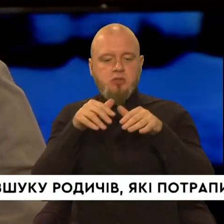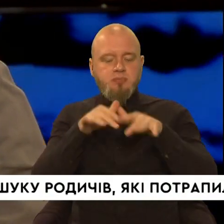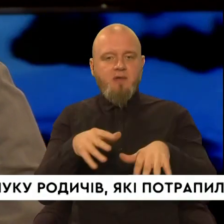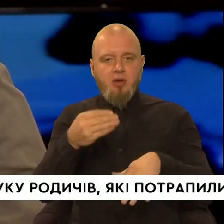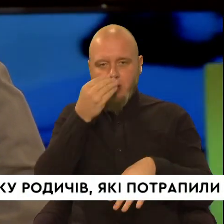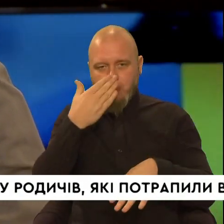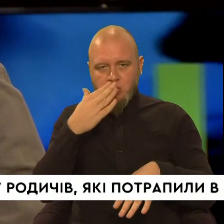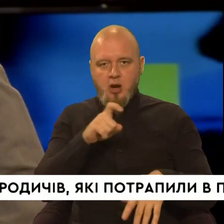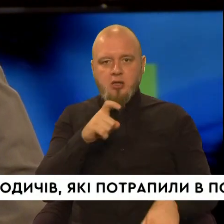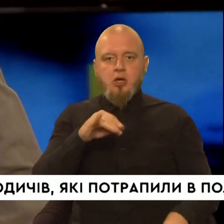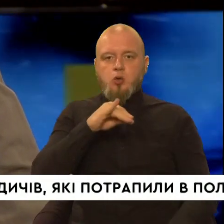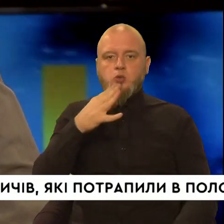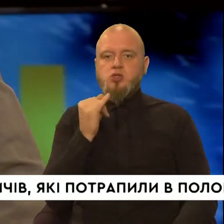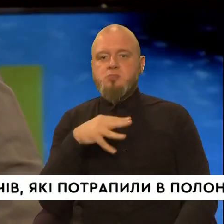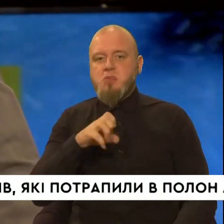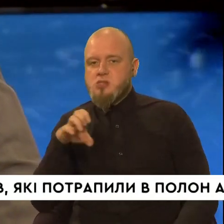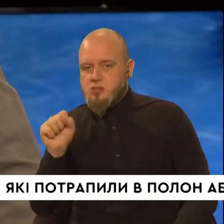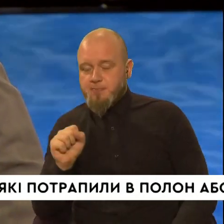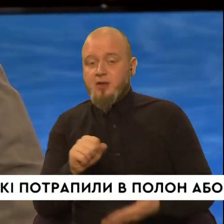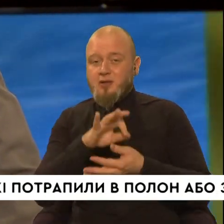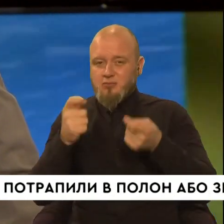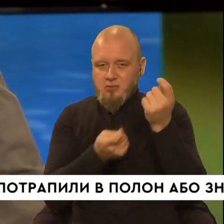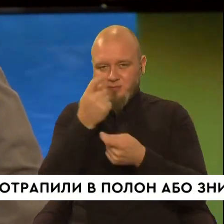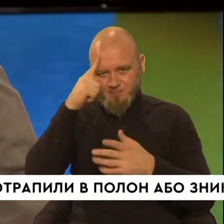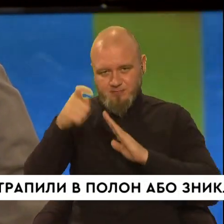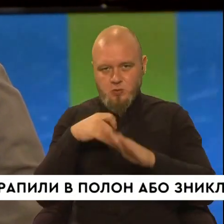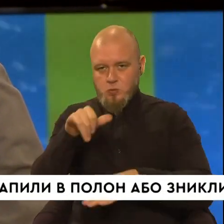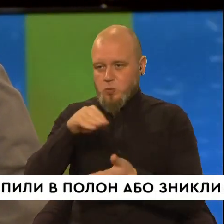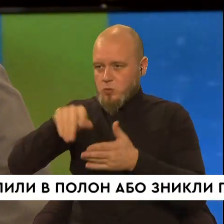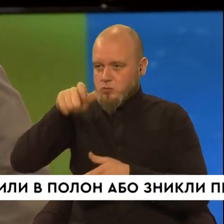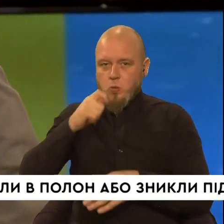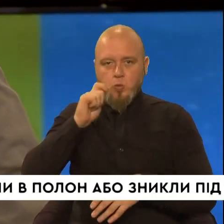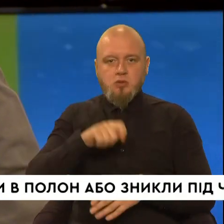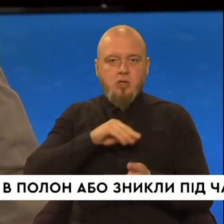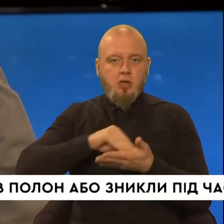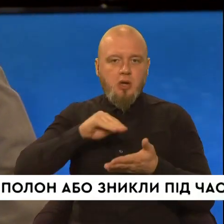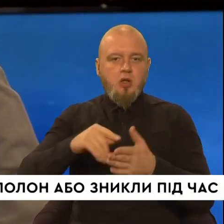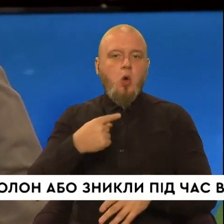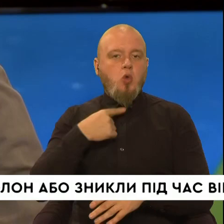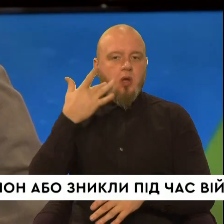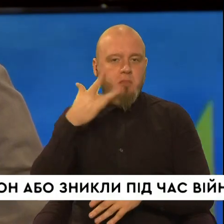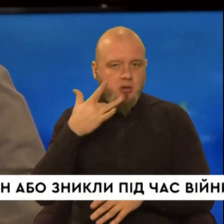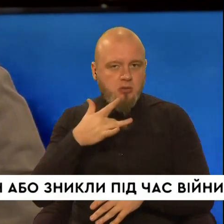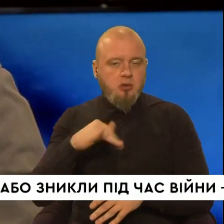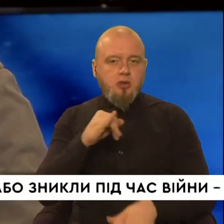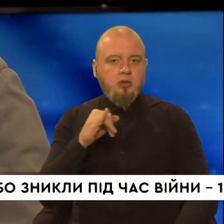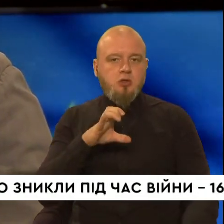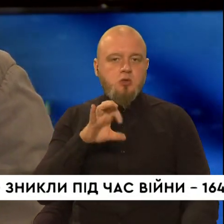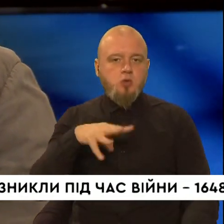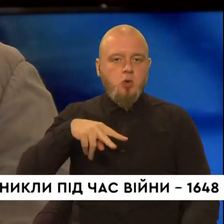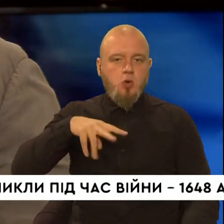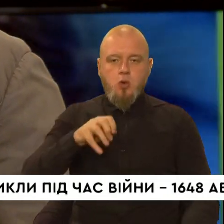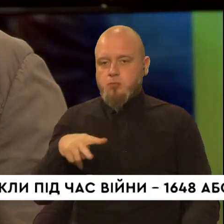Японії Хаясі Йошімаси. Детальніше дізнаємось у кореспондентки української редакції «Голосу Америки» Ірини